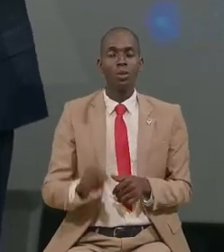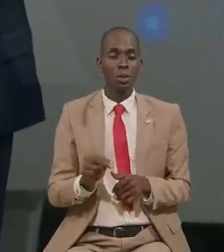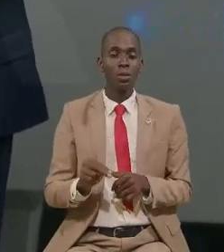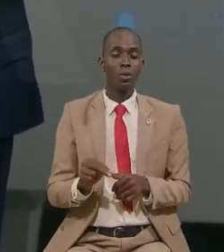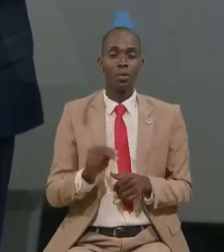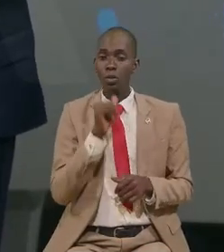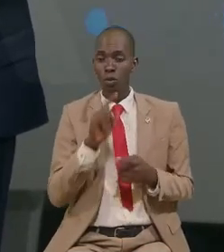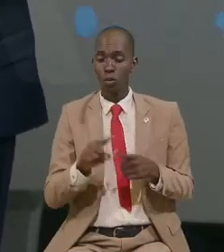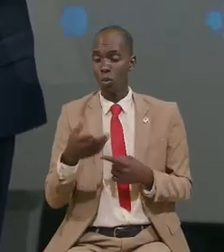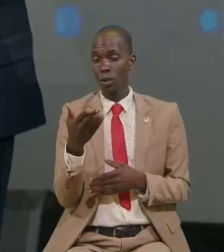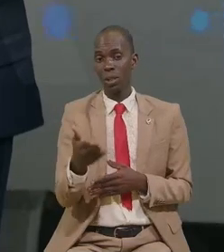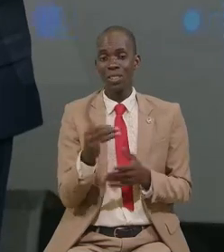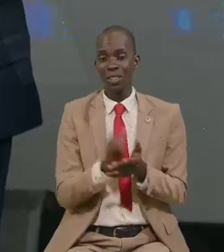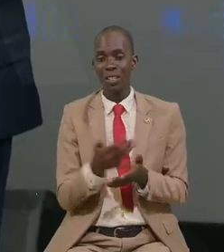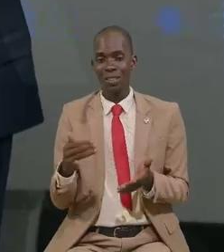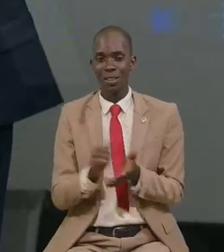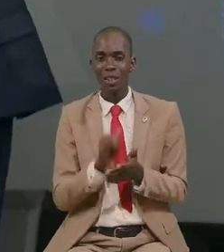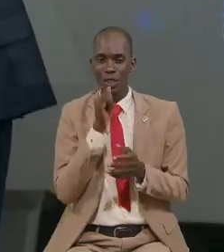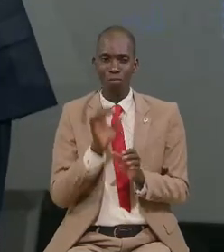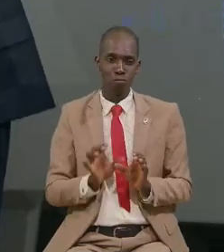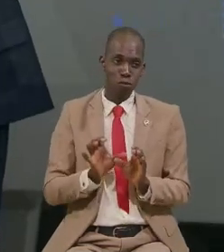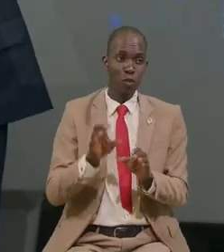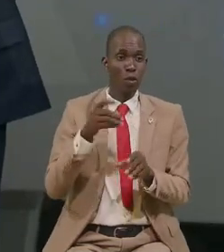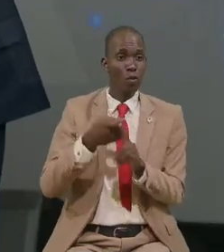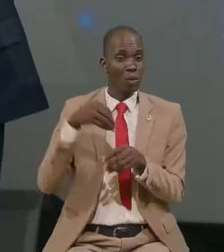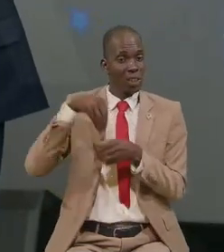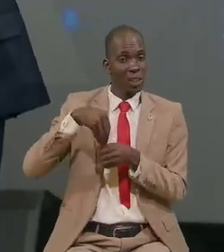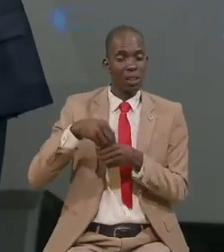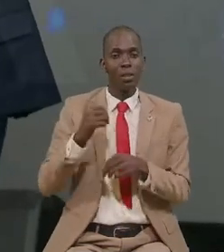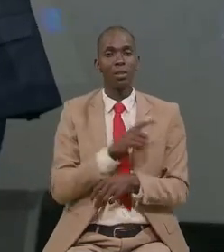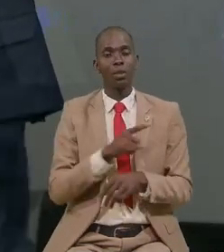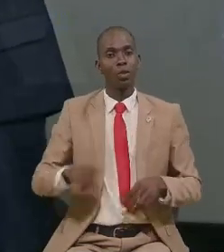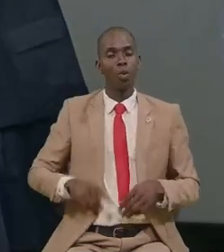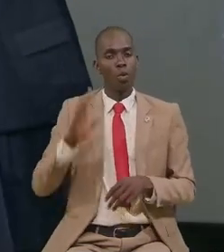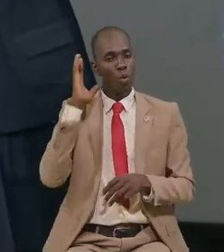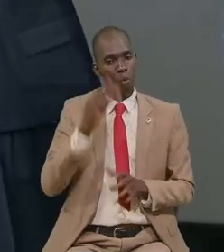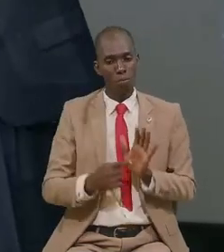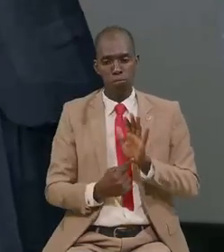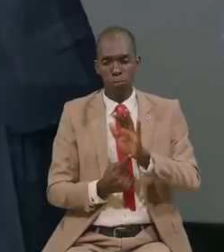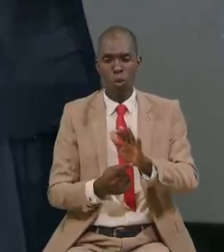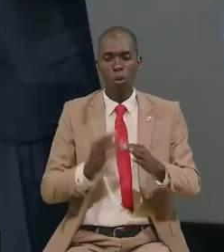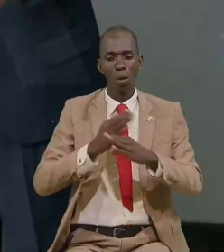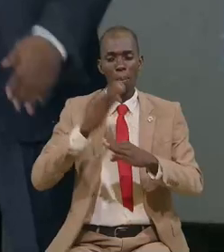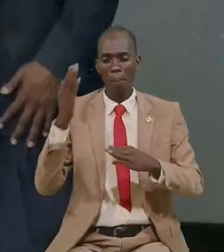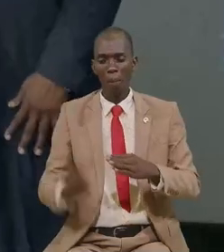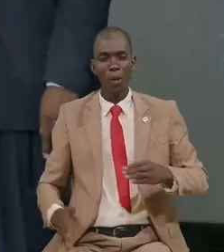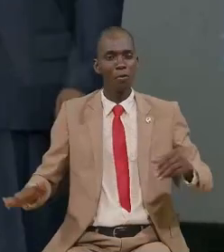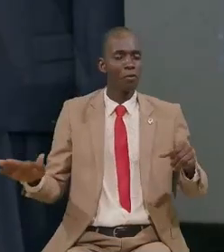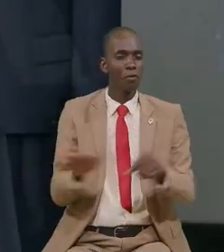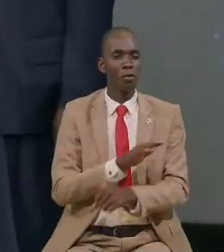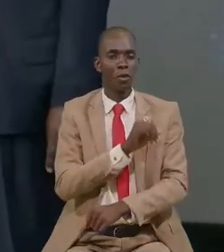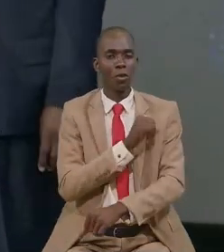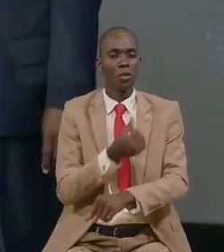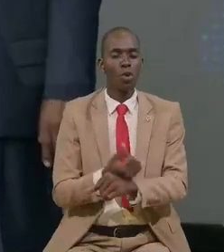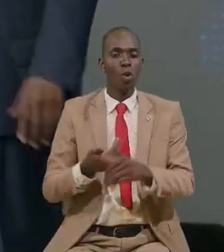Cette chose qui te pousse de l'intérieur, le Seigneur va manifester l'autorité complète et totale sur